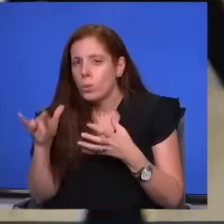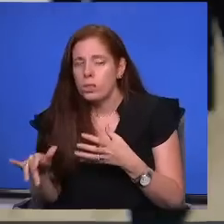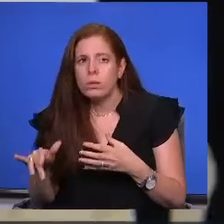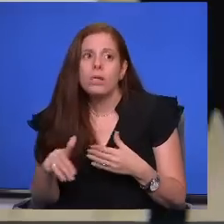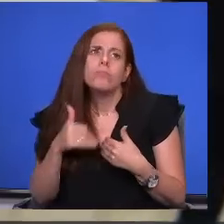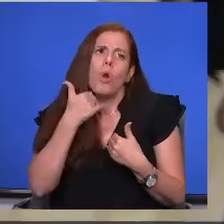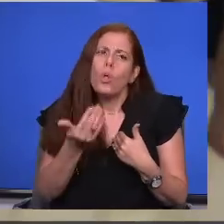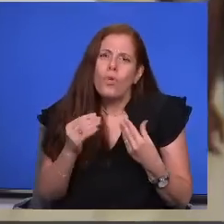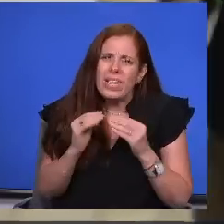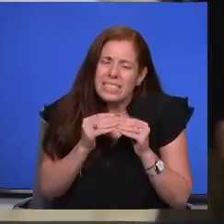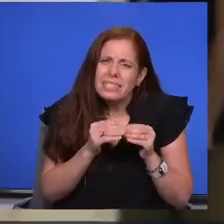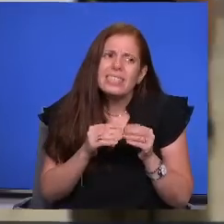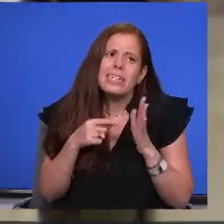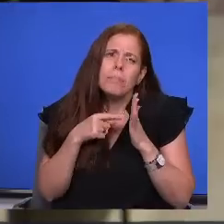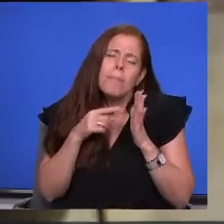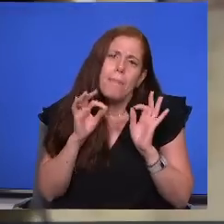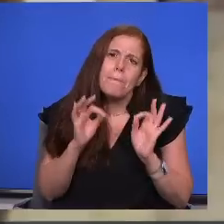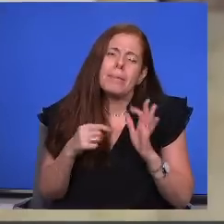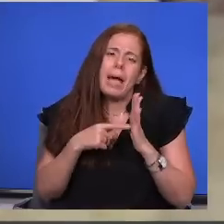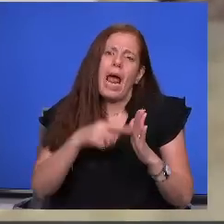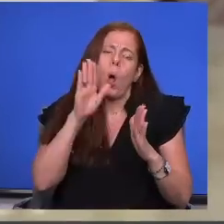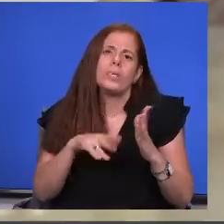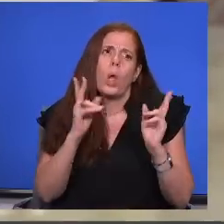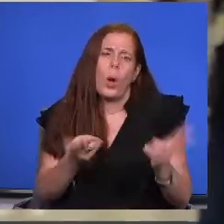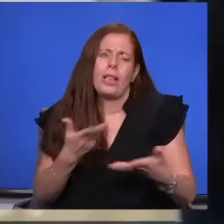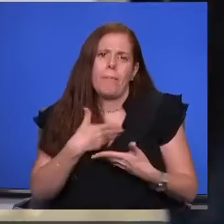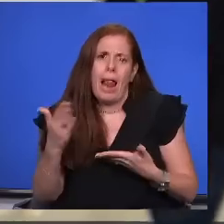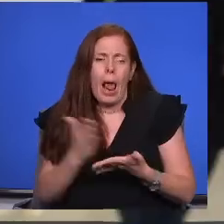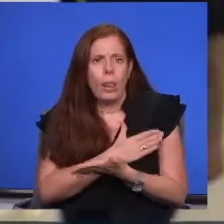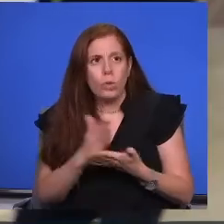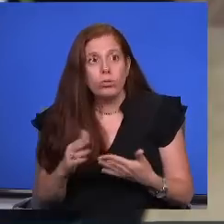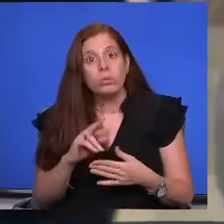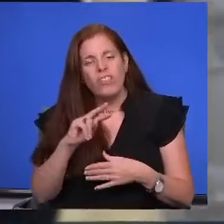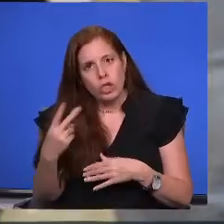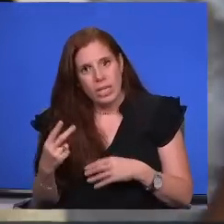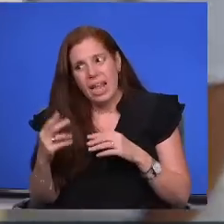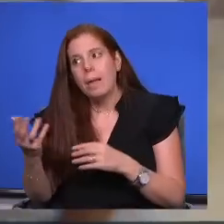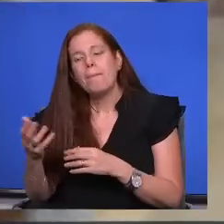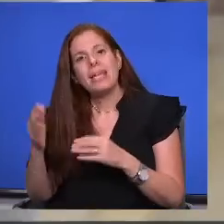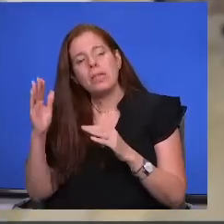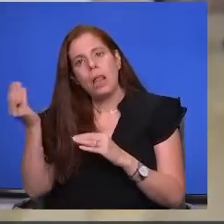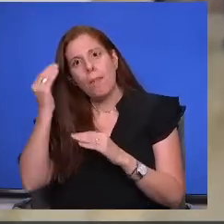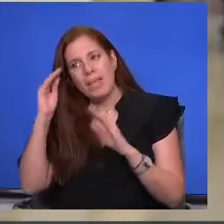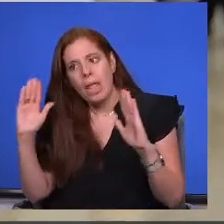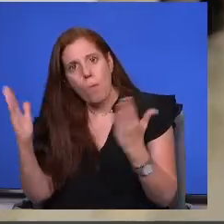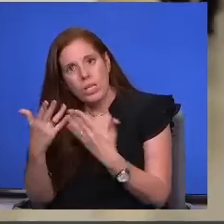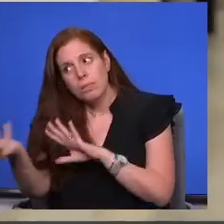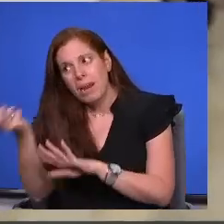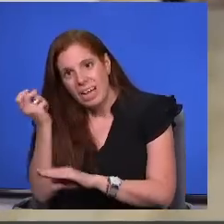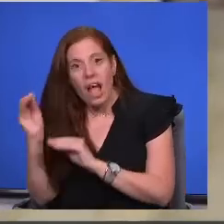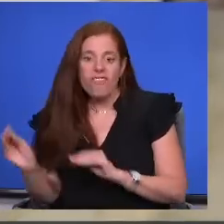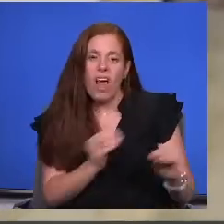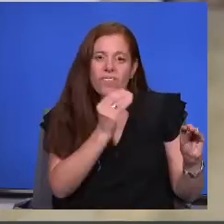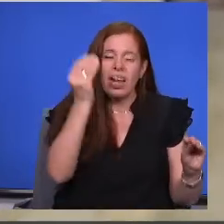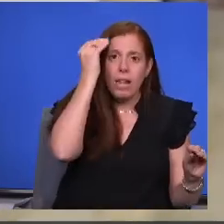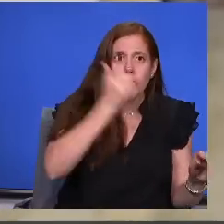יכולת לקבל החלטות. שנית, לקחת מתלמידים אוטיסטים ולתת לתלמידי ישיבה בתור תלמיד ישיבה לשעבר, זה פוגע בי. אני חושב